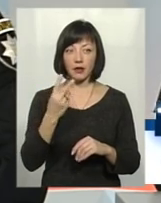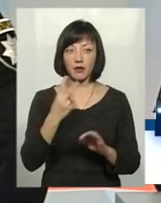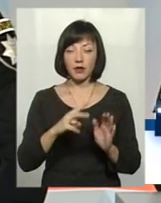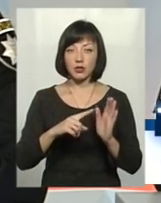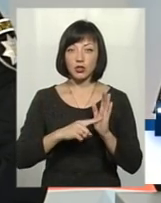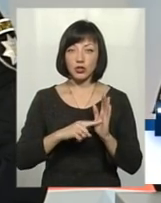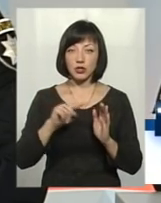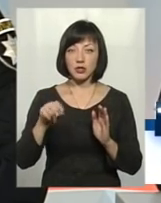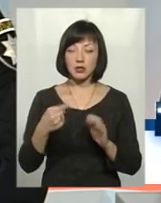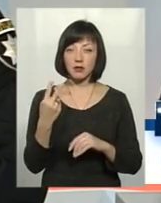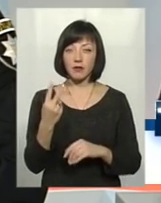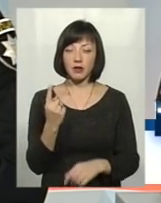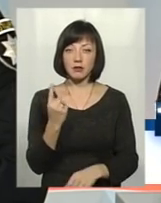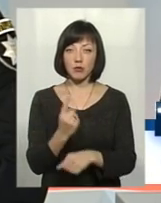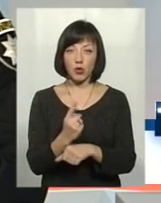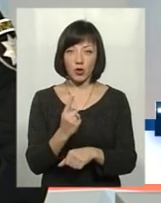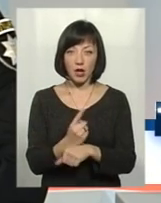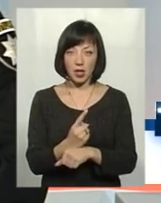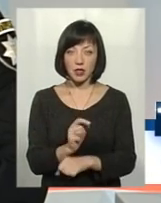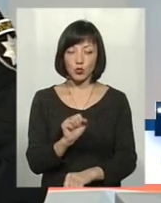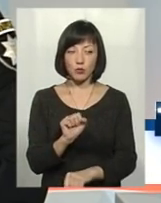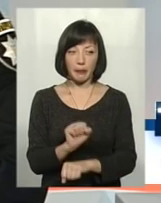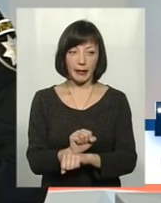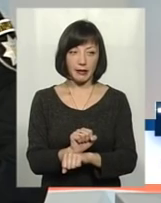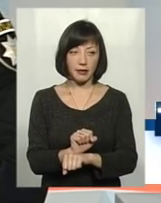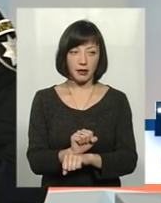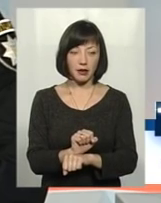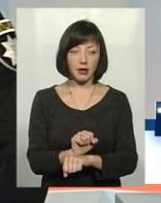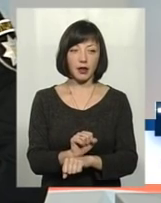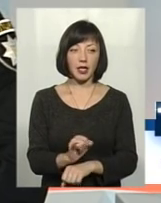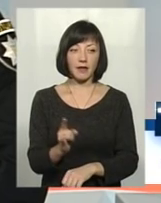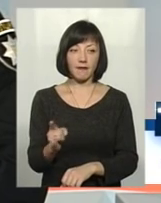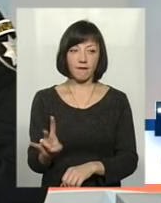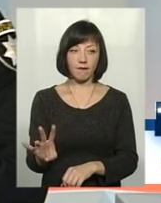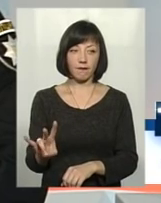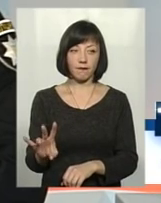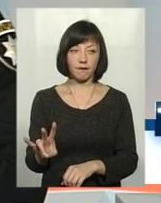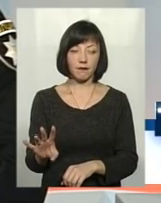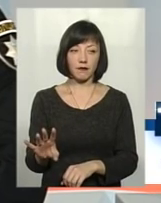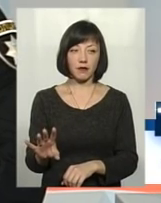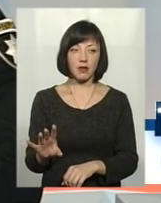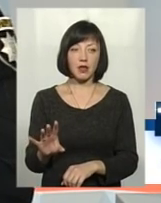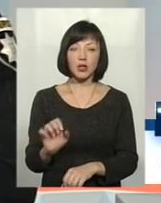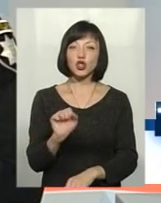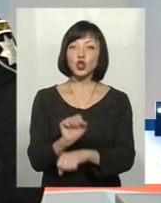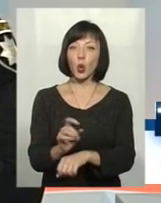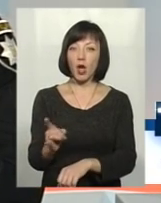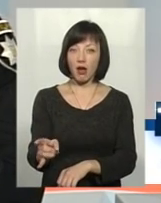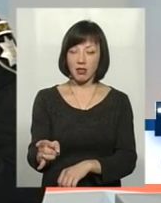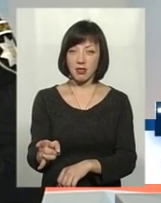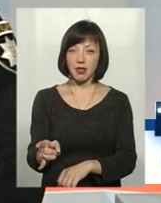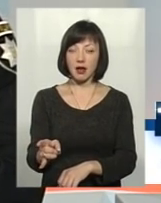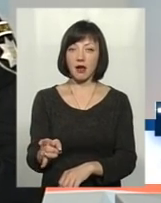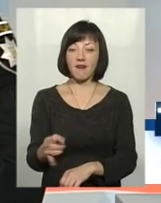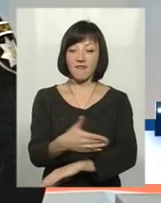26.2 пункт забороняється зупинка і стоянка, забороняється стоянка транспортних засобів